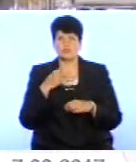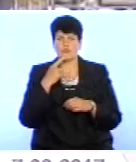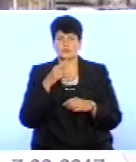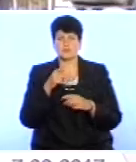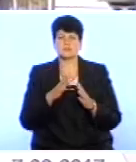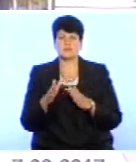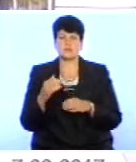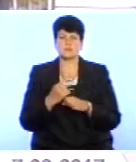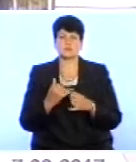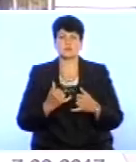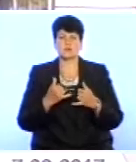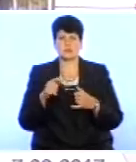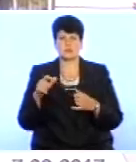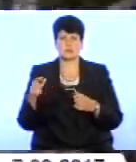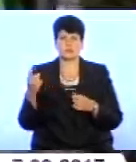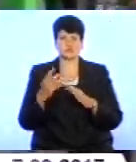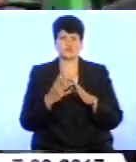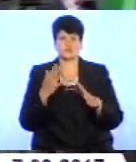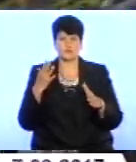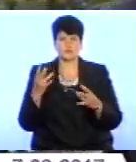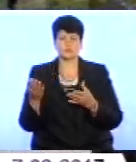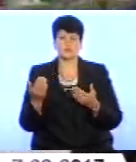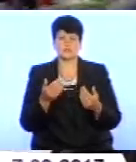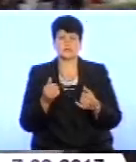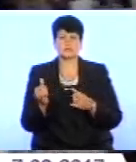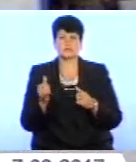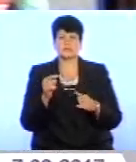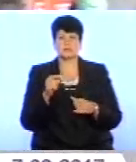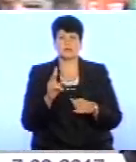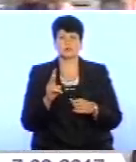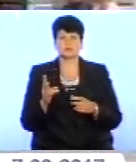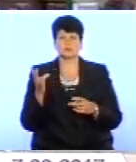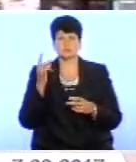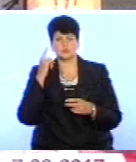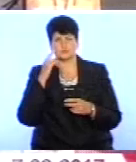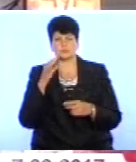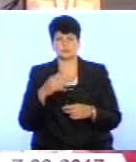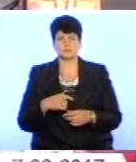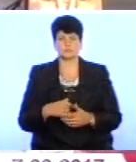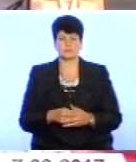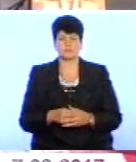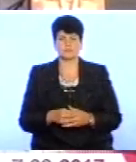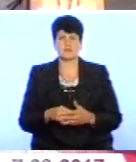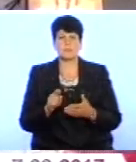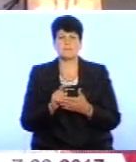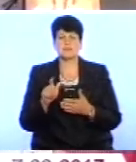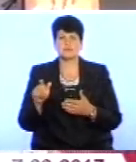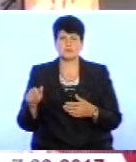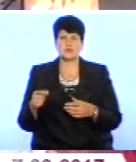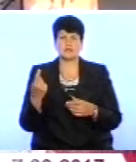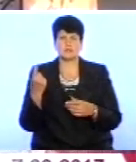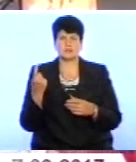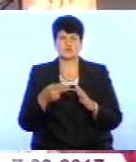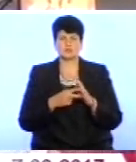система працює для людей. І в першу чергу покликана забезпечити тих, кому дбати про себе важче. Там пенсіонери на першому плані